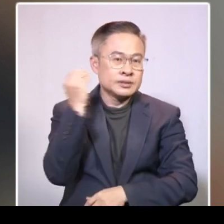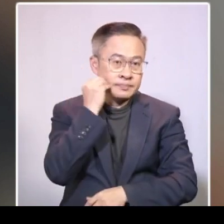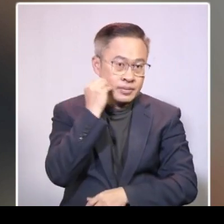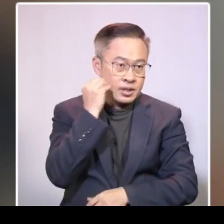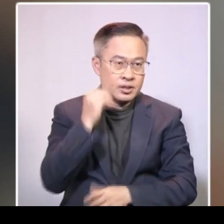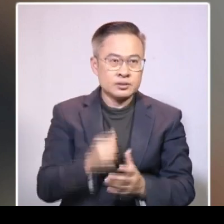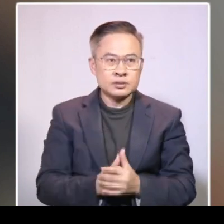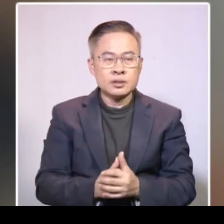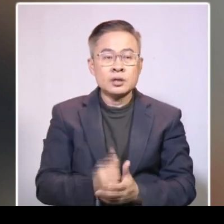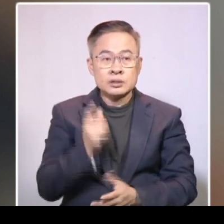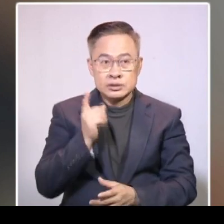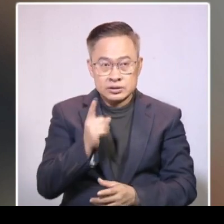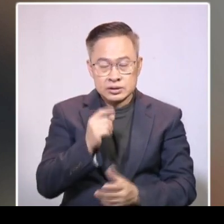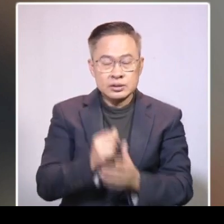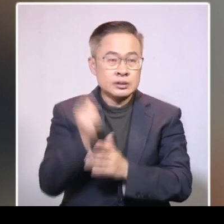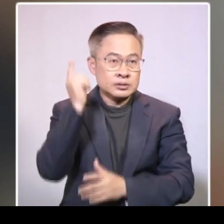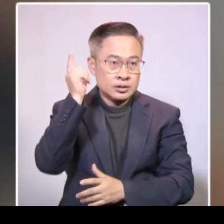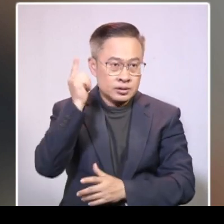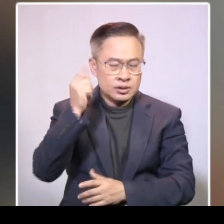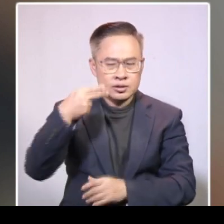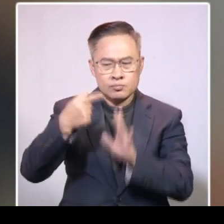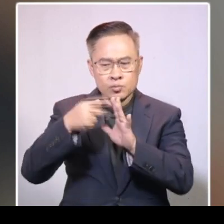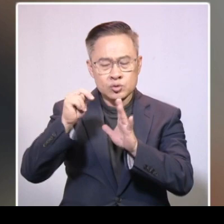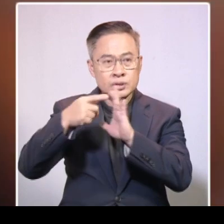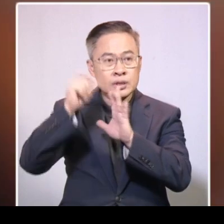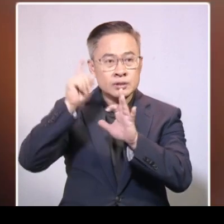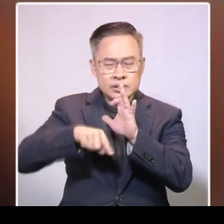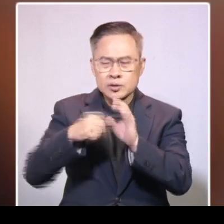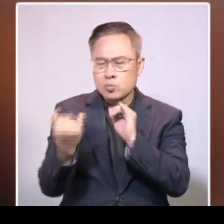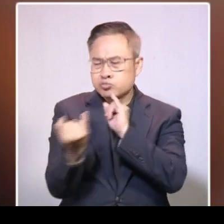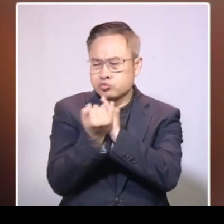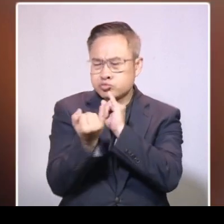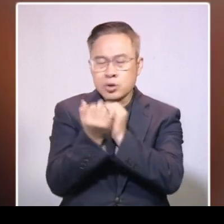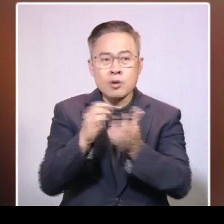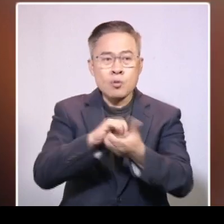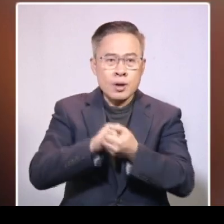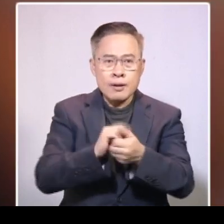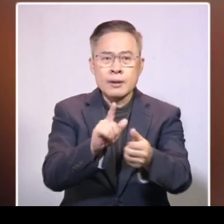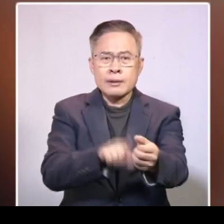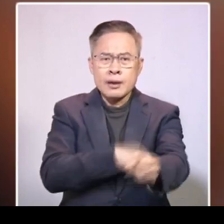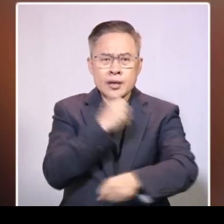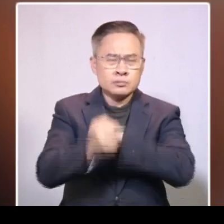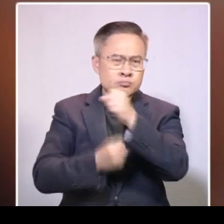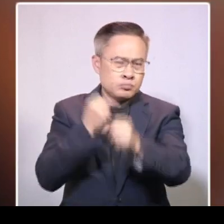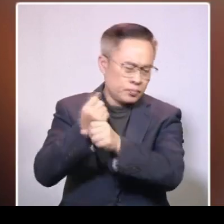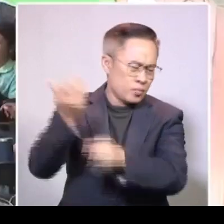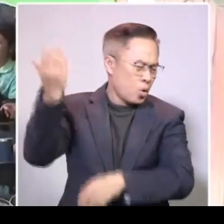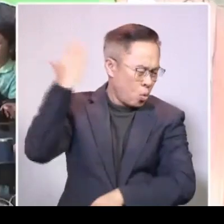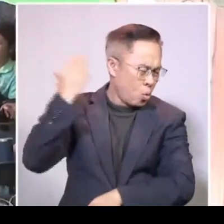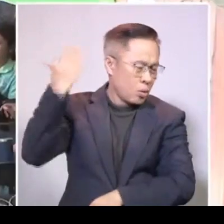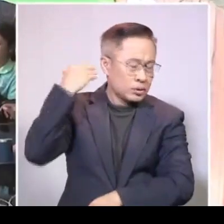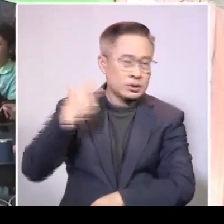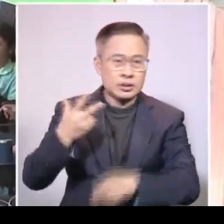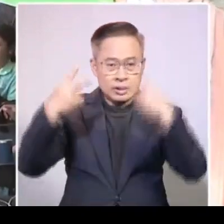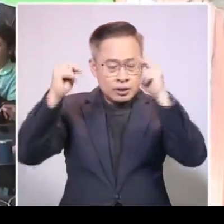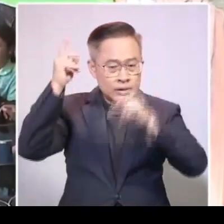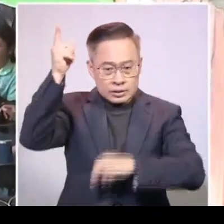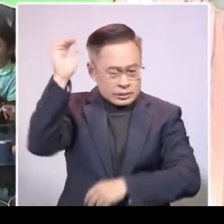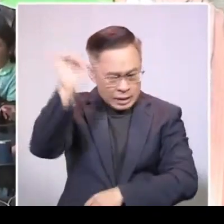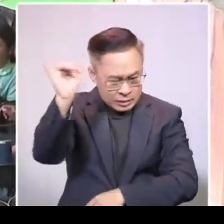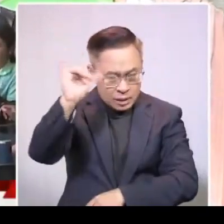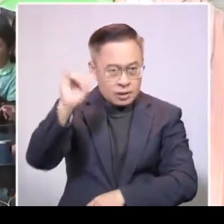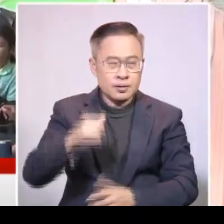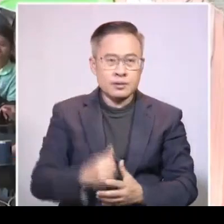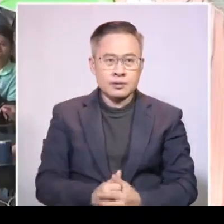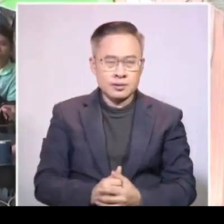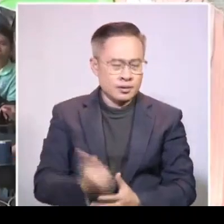ฮุนเซนเริ่มตั้งแต่ก่อนที่นายทักษิณจะมาเป็นนายกรัฐมนตรีและเข้าสู่การเมืองสมเด็จฮุนเซนนั้นยังเคยตั้งนายทักษิณ